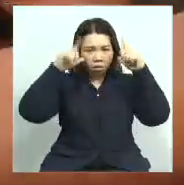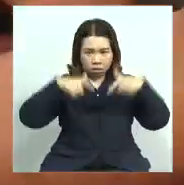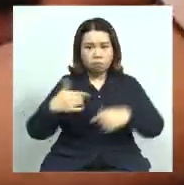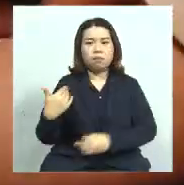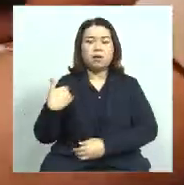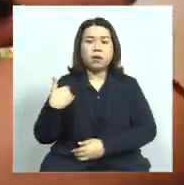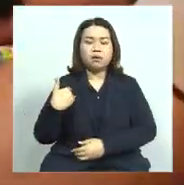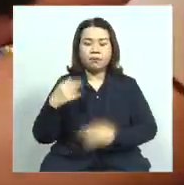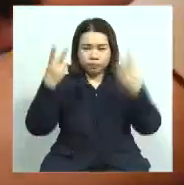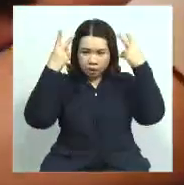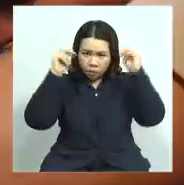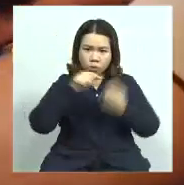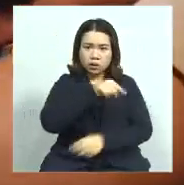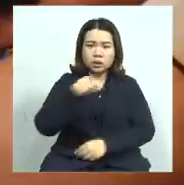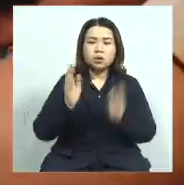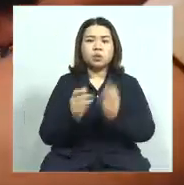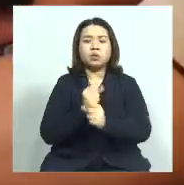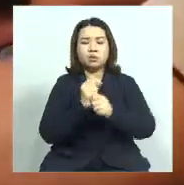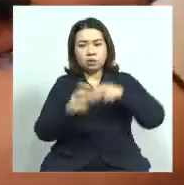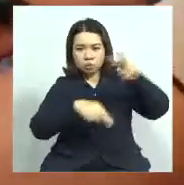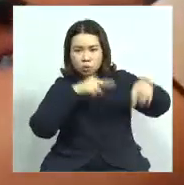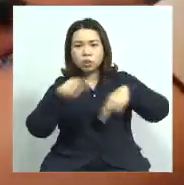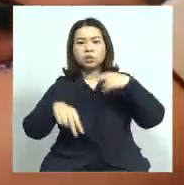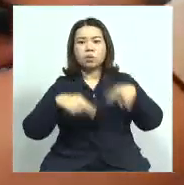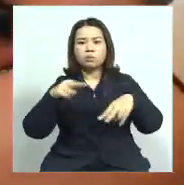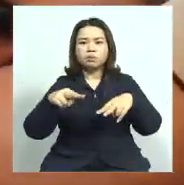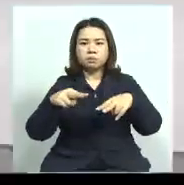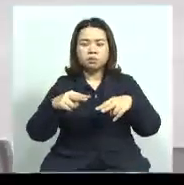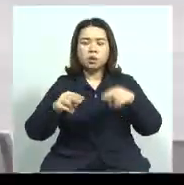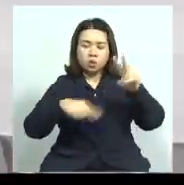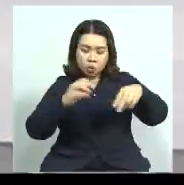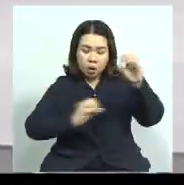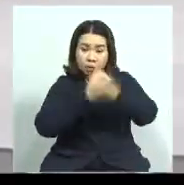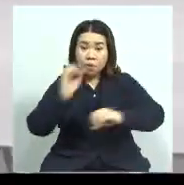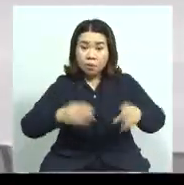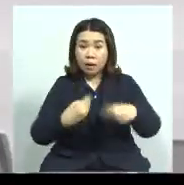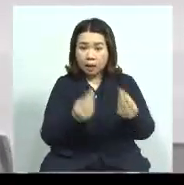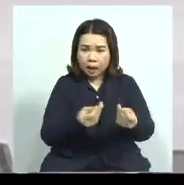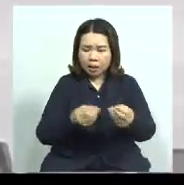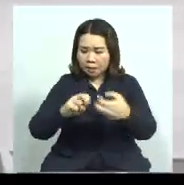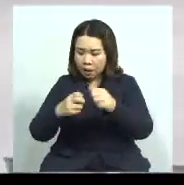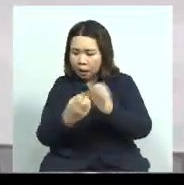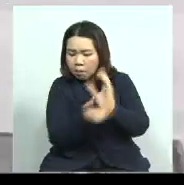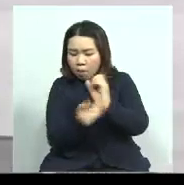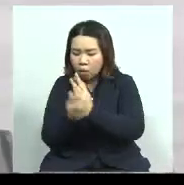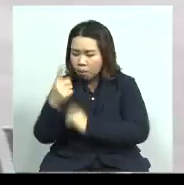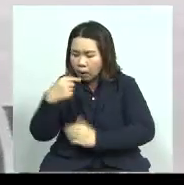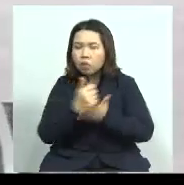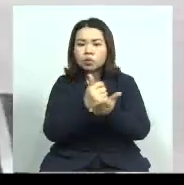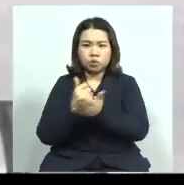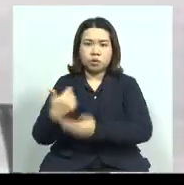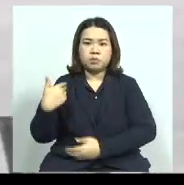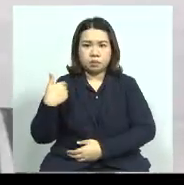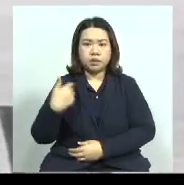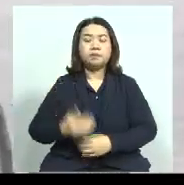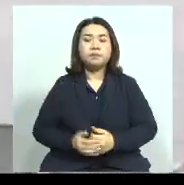รัฐมนตรีบอกว่าได้สั่งการให้เจ้าหน้าที่ดูแลความปลอดภัยของประชาชนและผู้ที่ได้รับผลกระทบโดยเร่งด่วนแล้ว